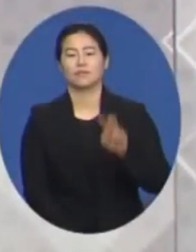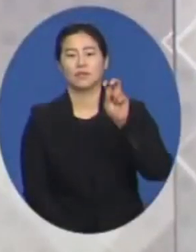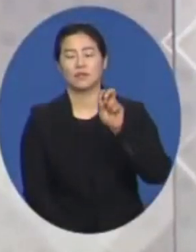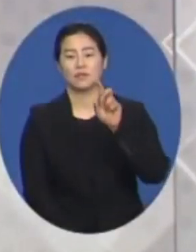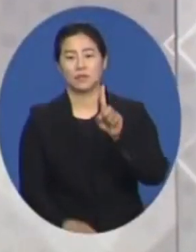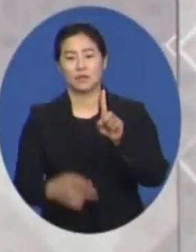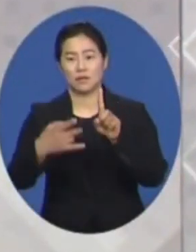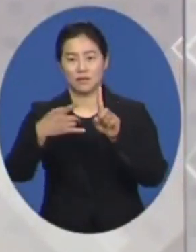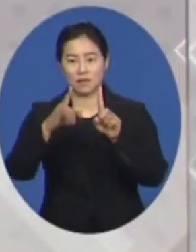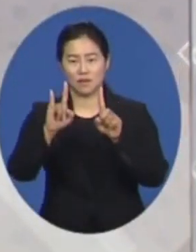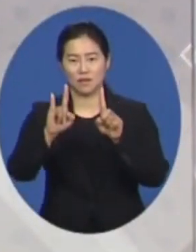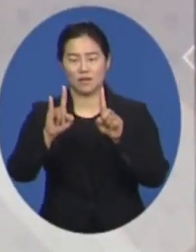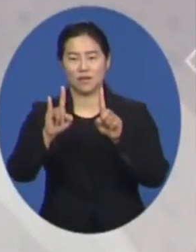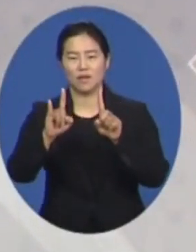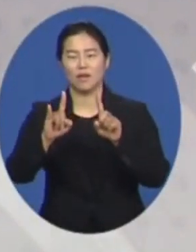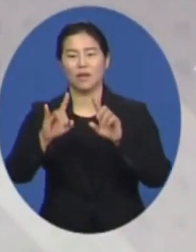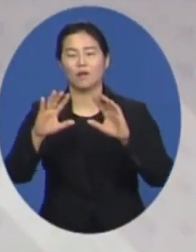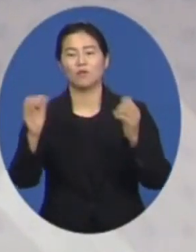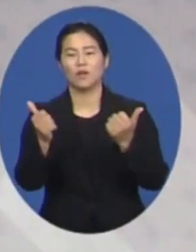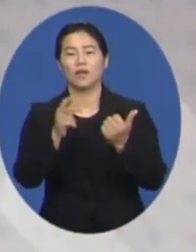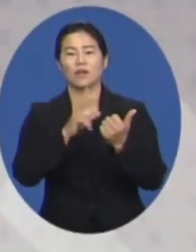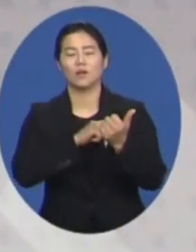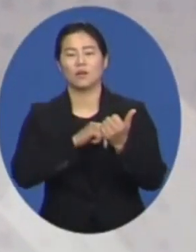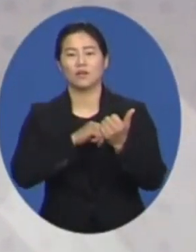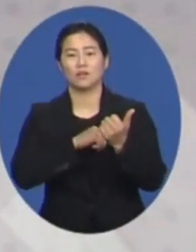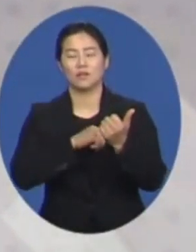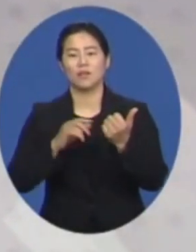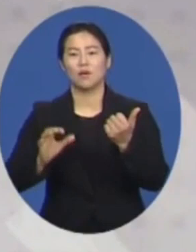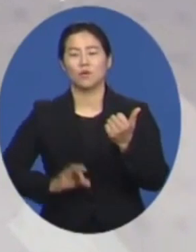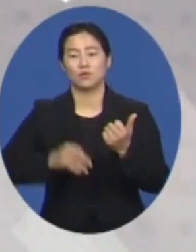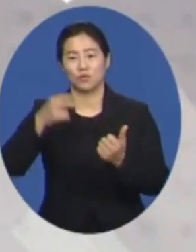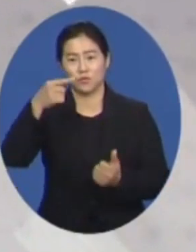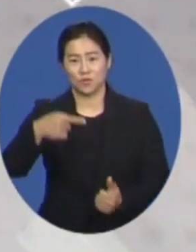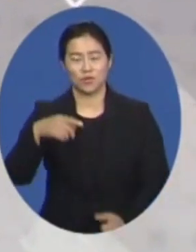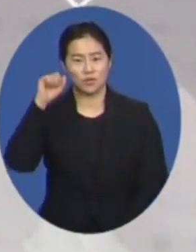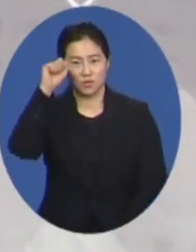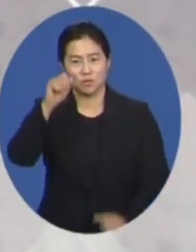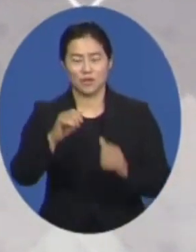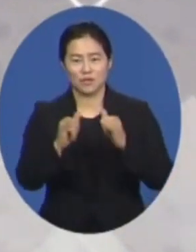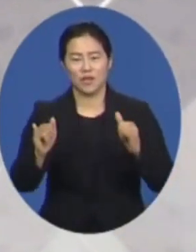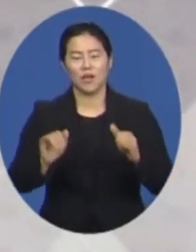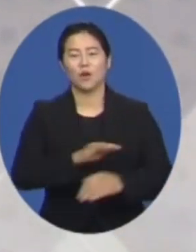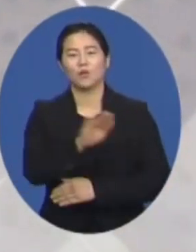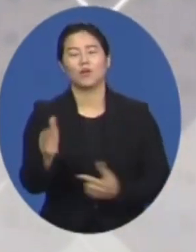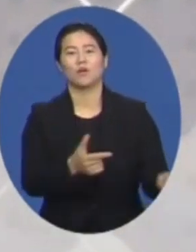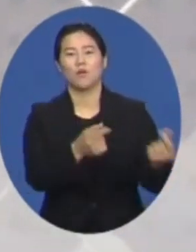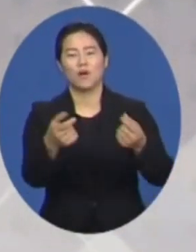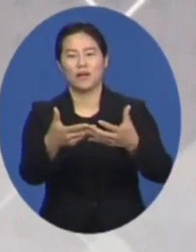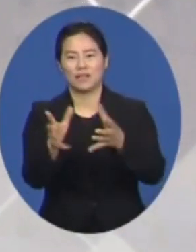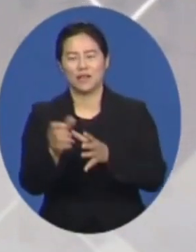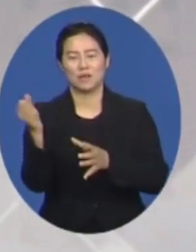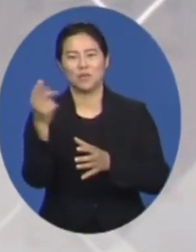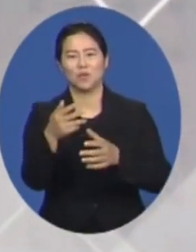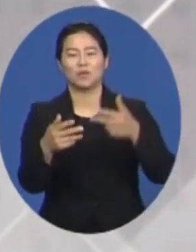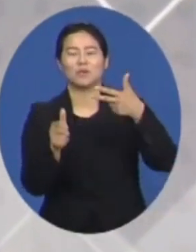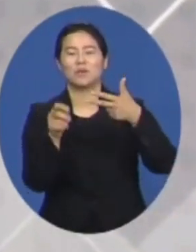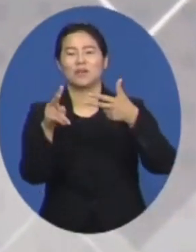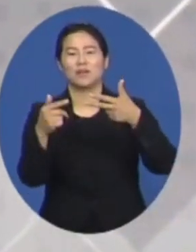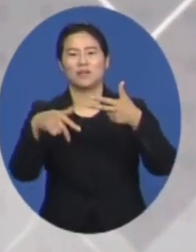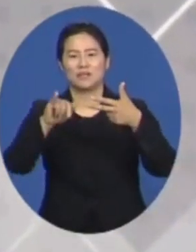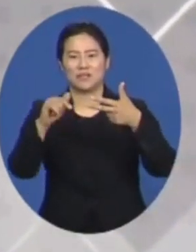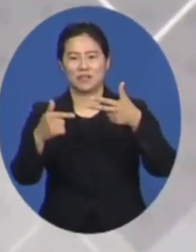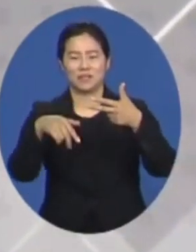제 21대 원주시 을 사고하고 국회의원 후보 우리 워 당 기어 7번 현재 살입니다